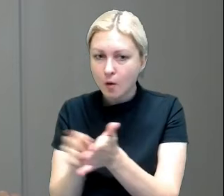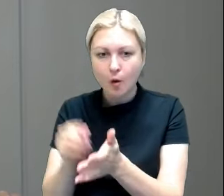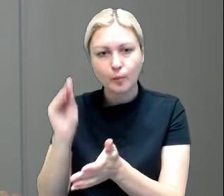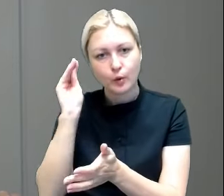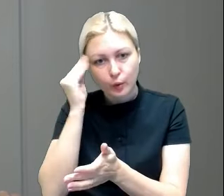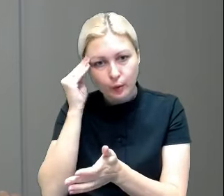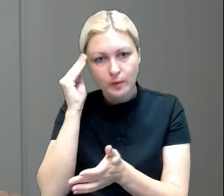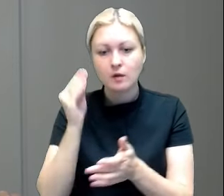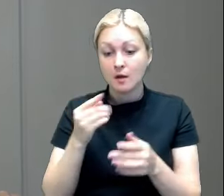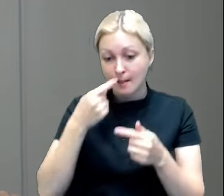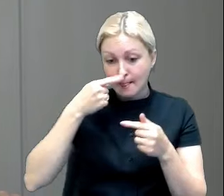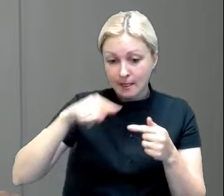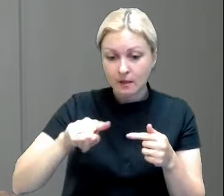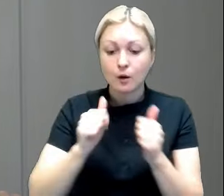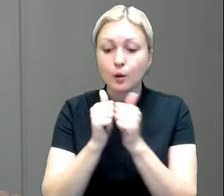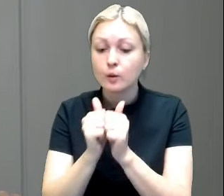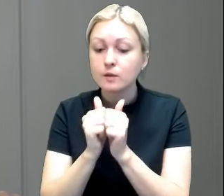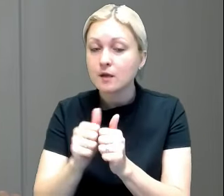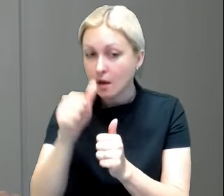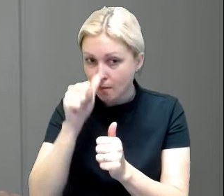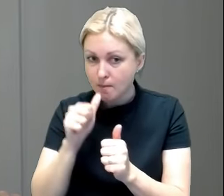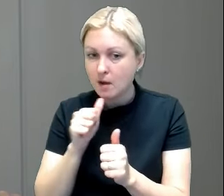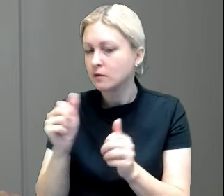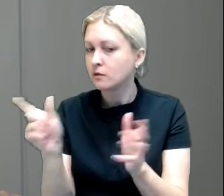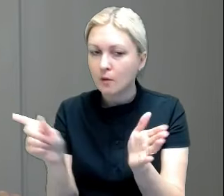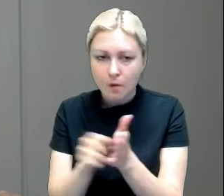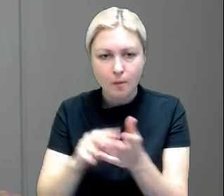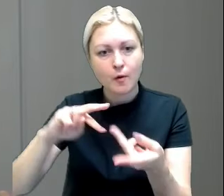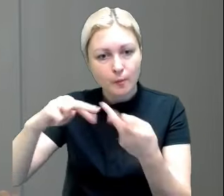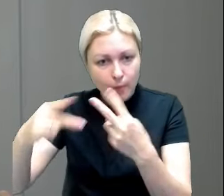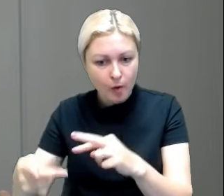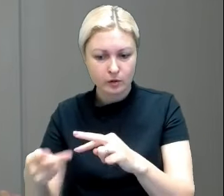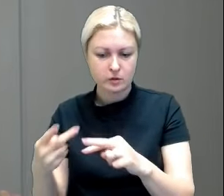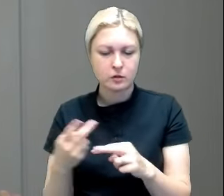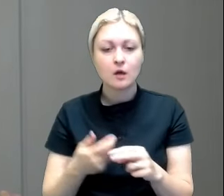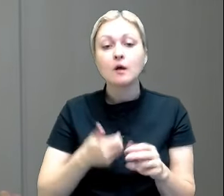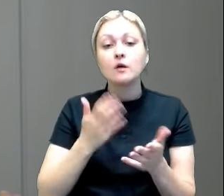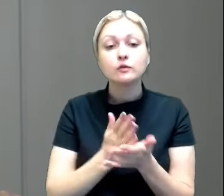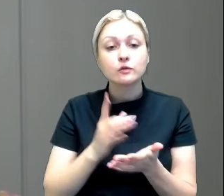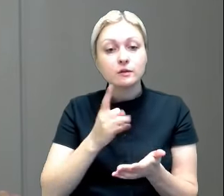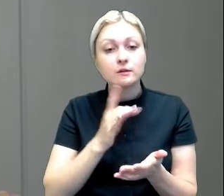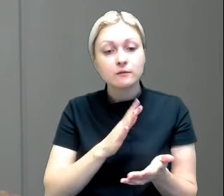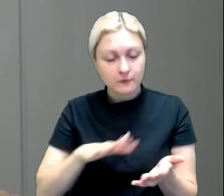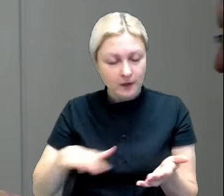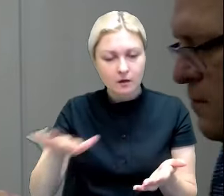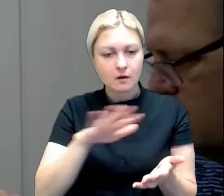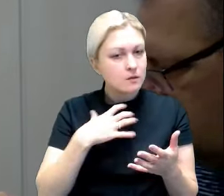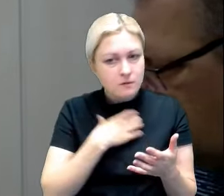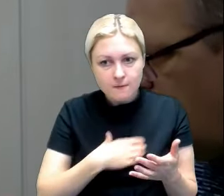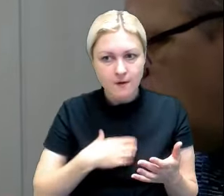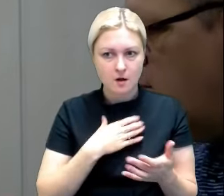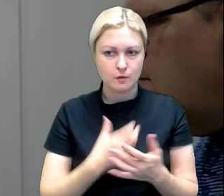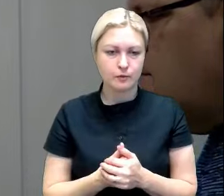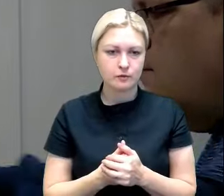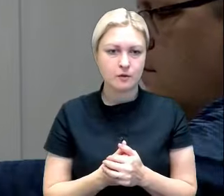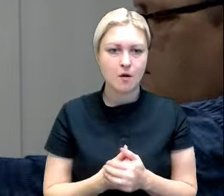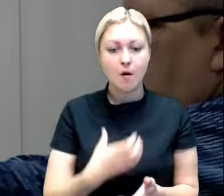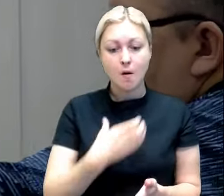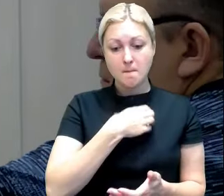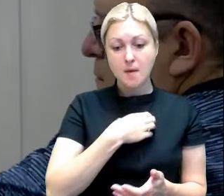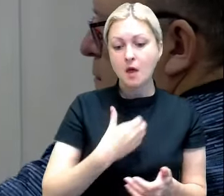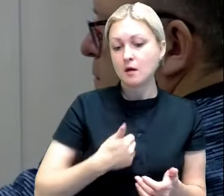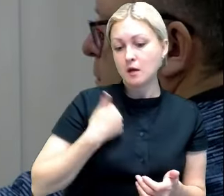reikia tik noro ir supratimo kad už viską svarbiau yra mūsų vaikai mere o jūs giriate stabdžio turintti stabdžio